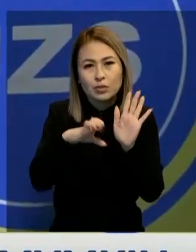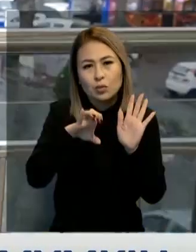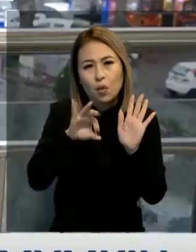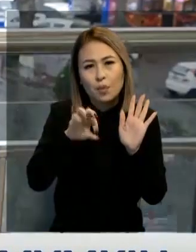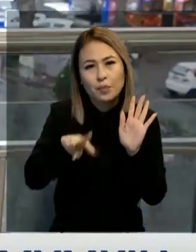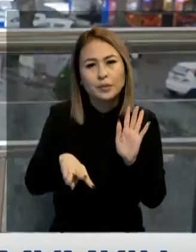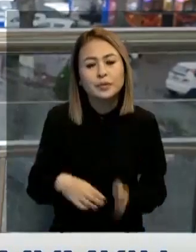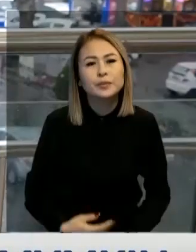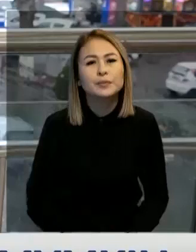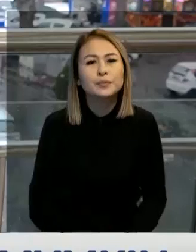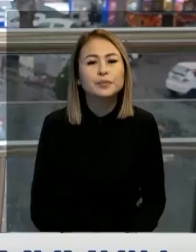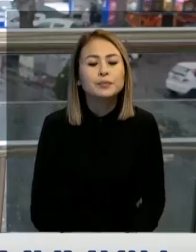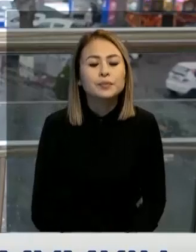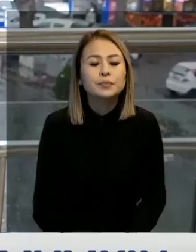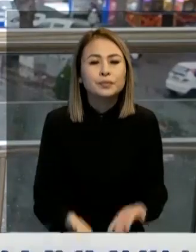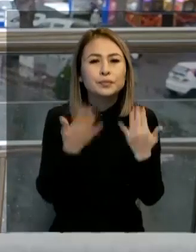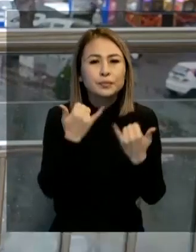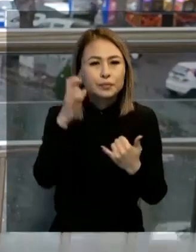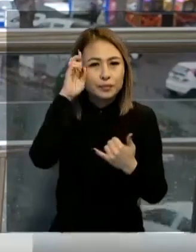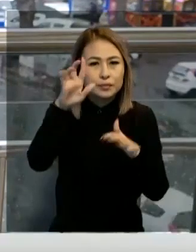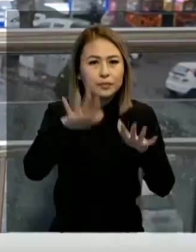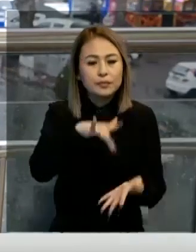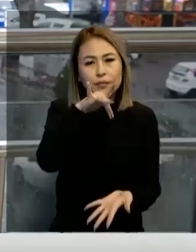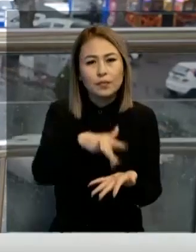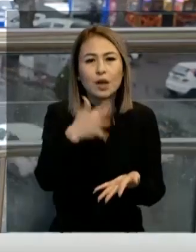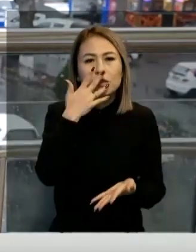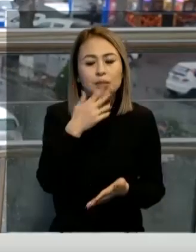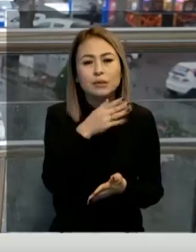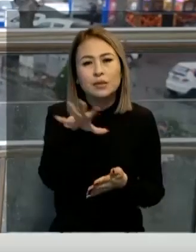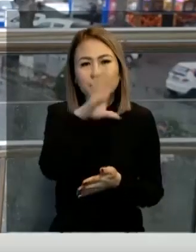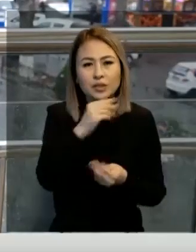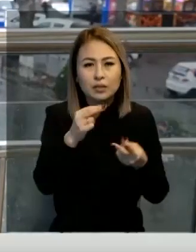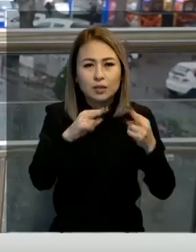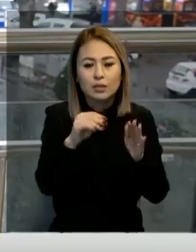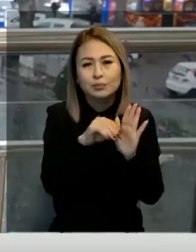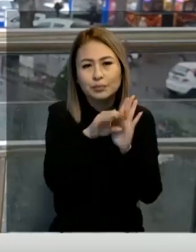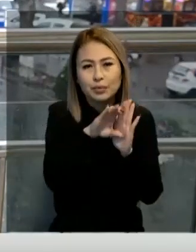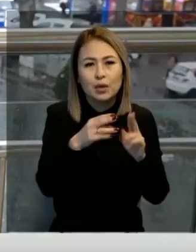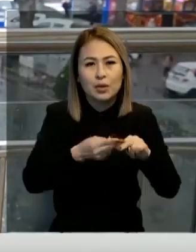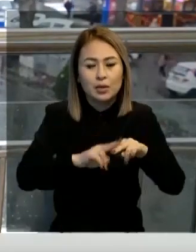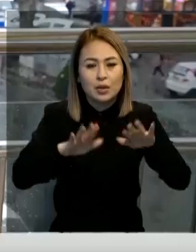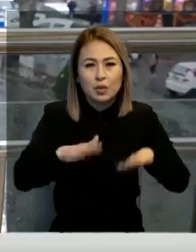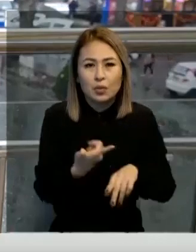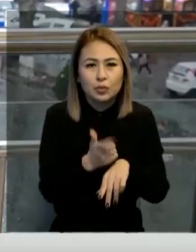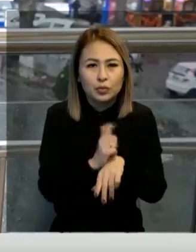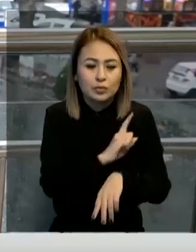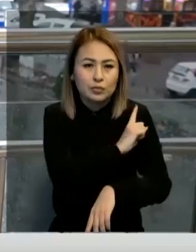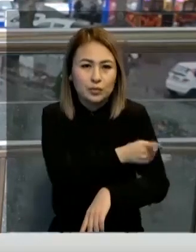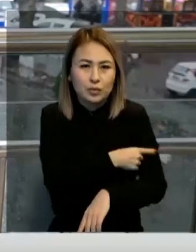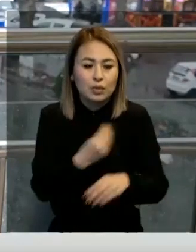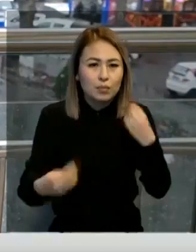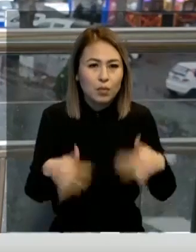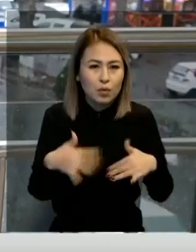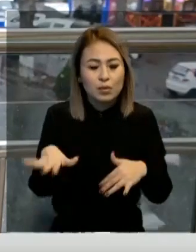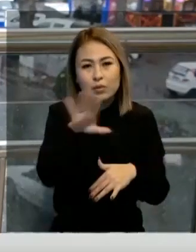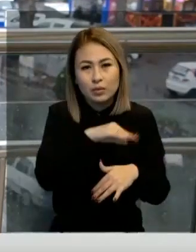тең. Қазір елдің орталық банкі азаматтардың шетел валютасындағы жинақтарын сақтауға барынша күш салып жатыр. Ал кей салада қымбатшылыққа төтеп